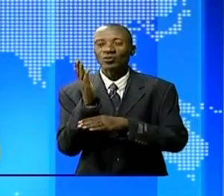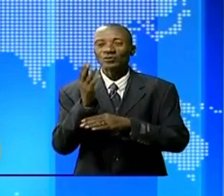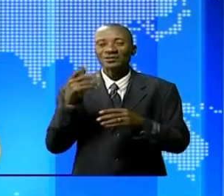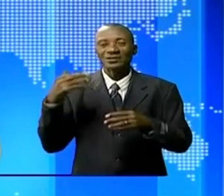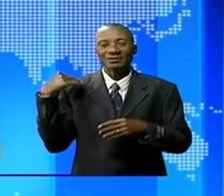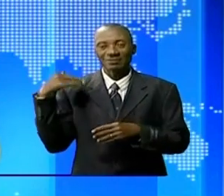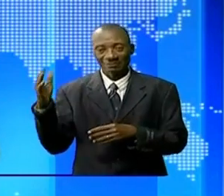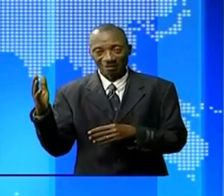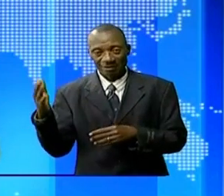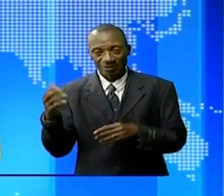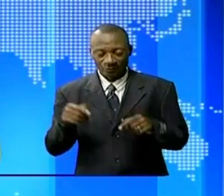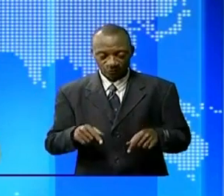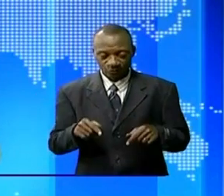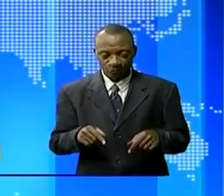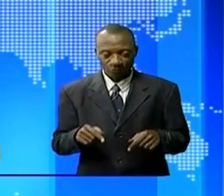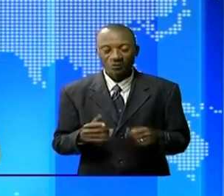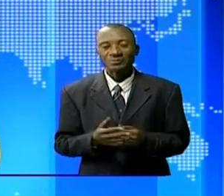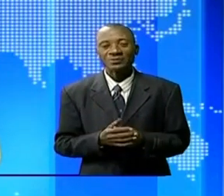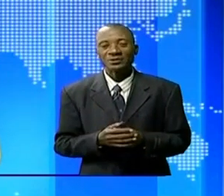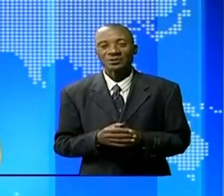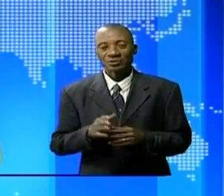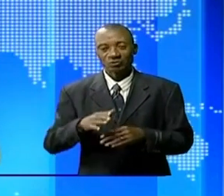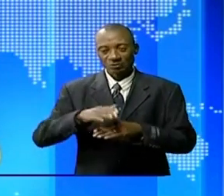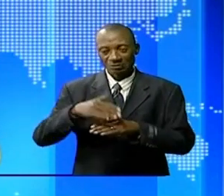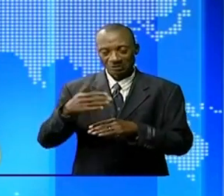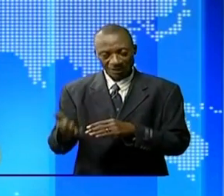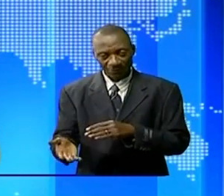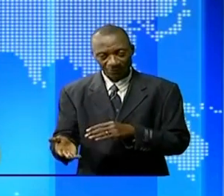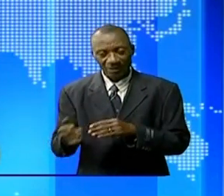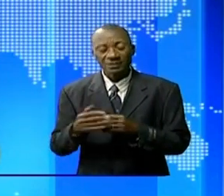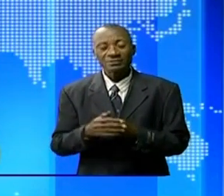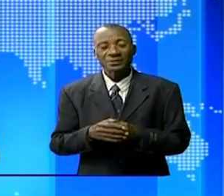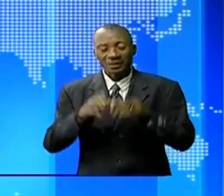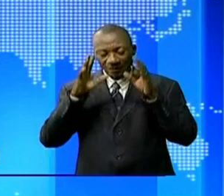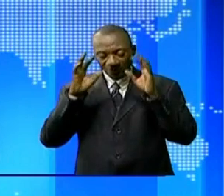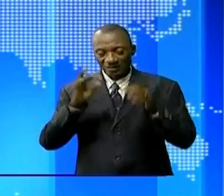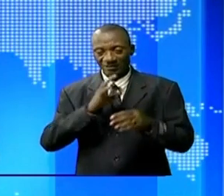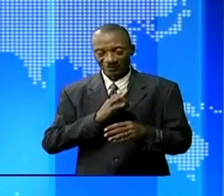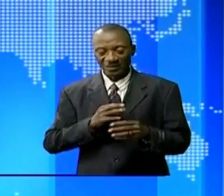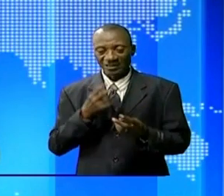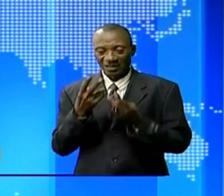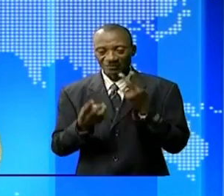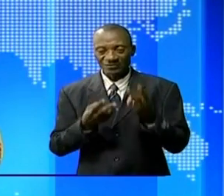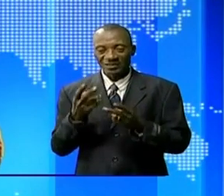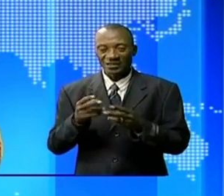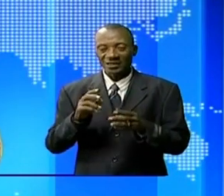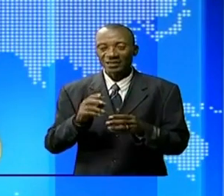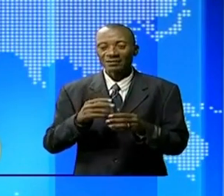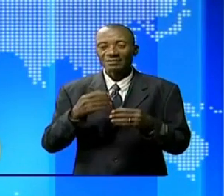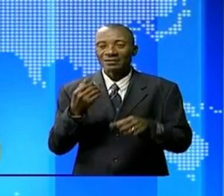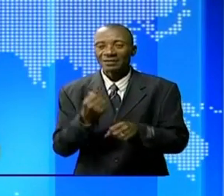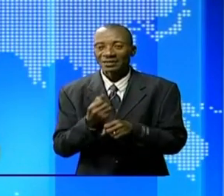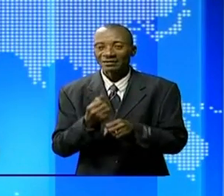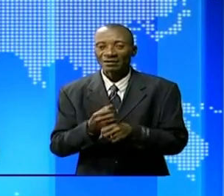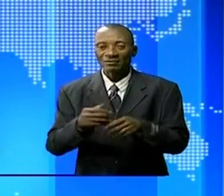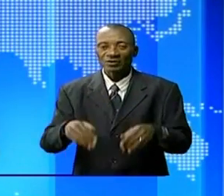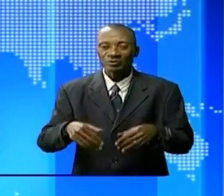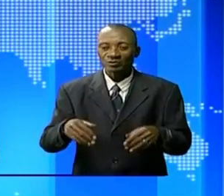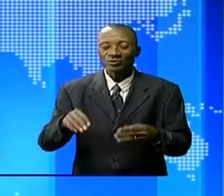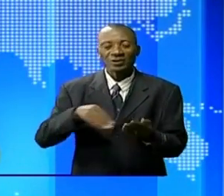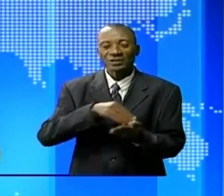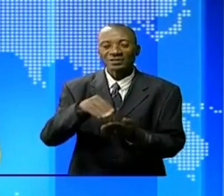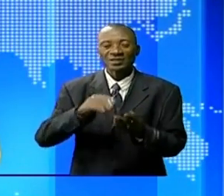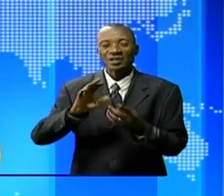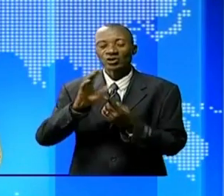cette cérémonie juste après fedic sont anticipés des a visité le chantier du futur centre culturel et artistique